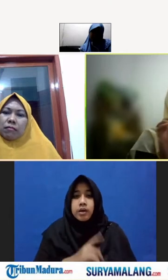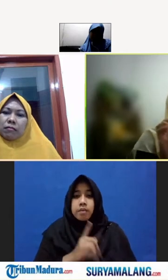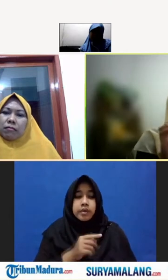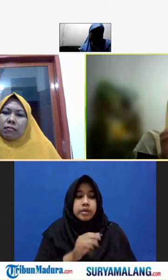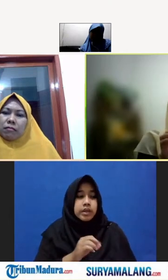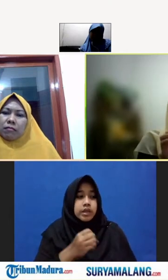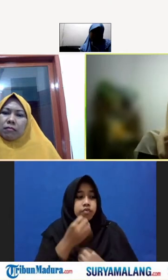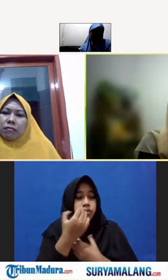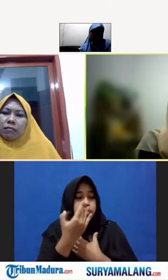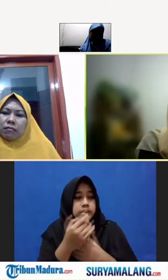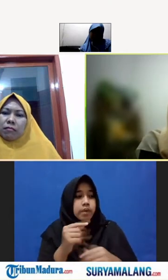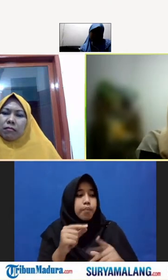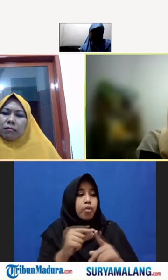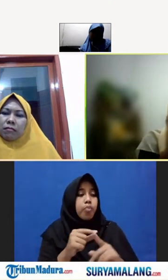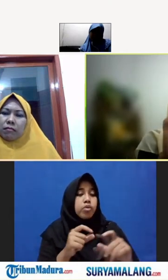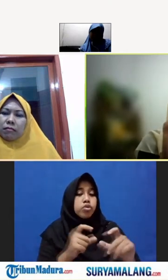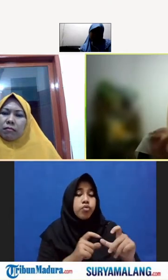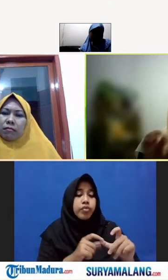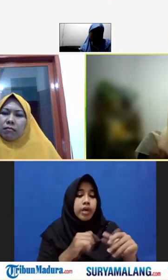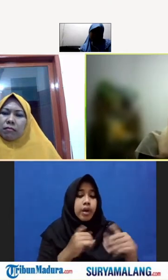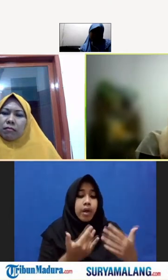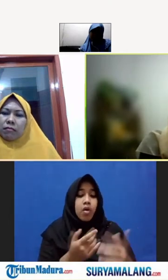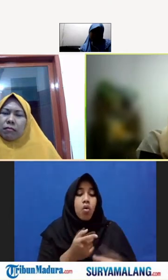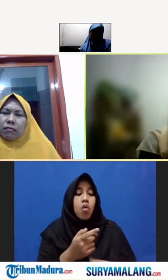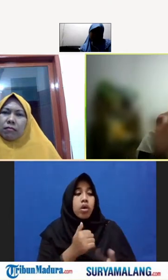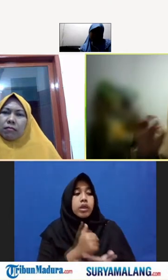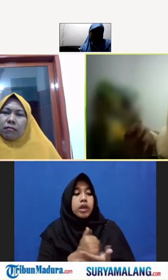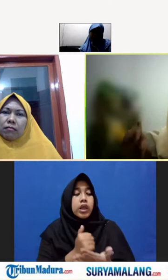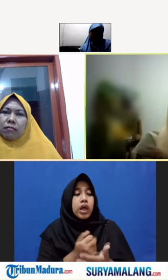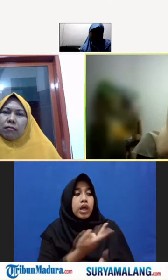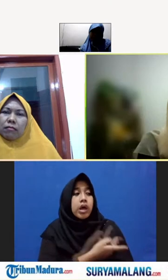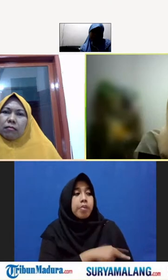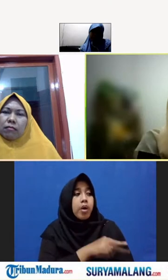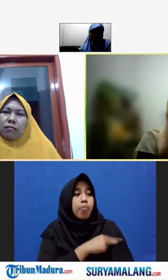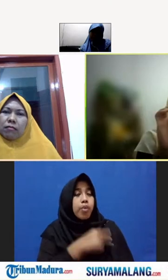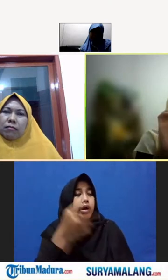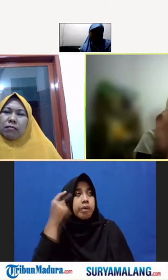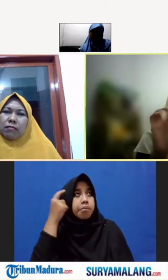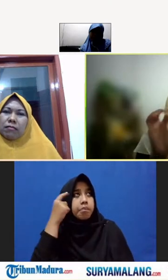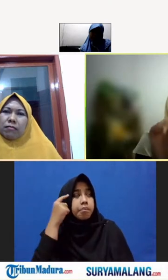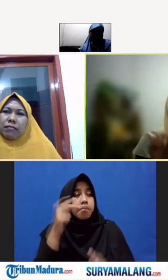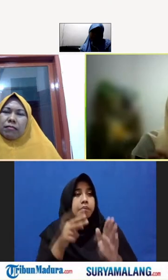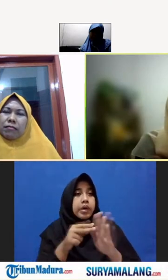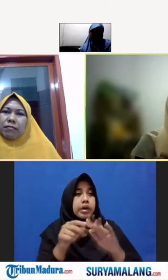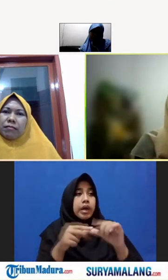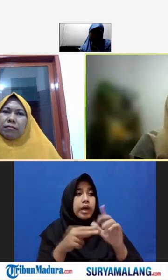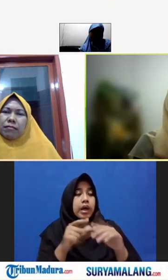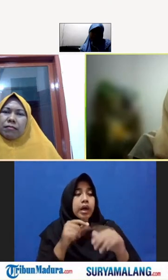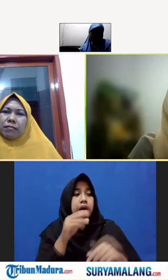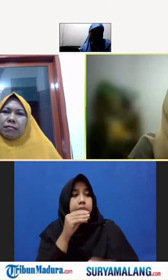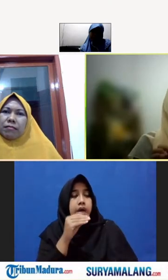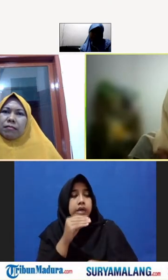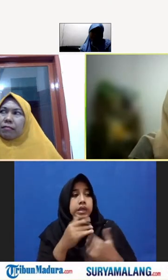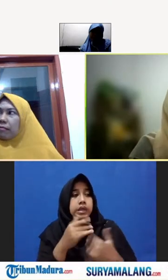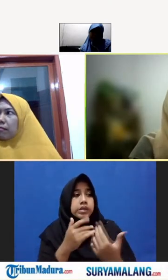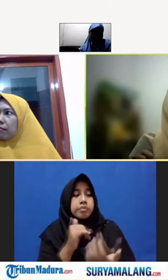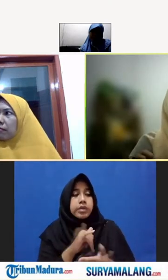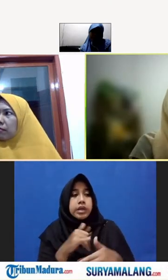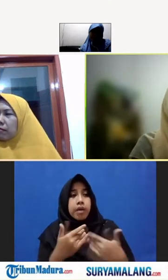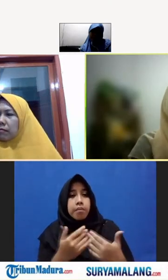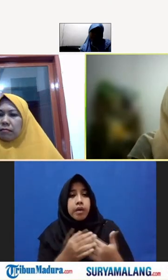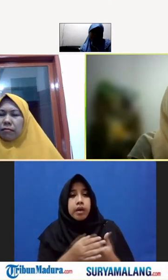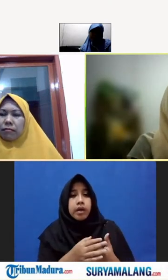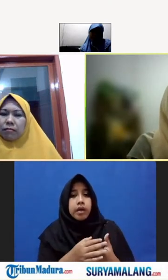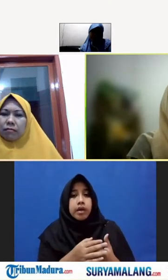dikasih tahu, oh, kemampuan penalarannya, penalaran bahasanya, dan lain-lainnya itu seperti apa, apa yang harus